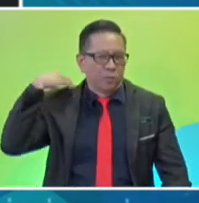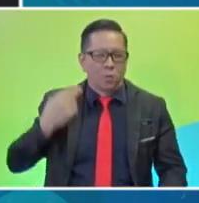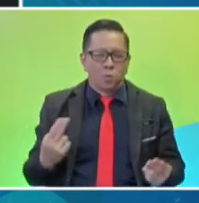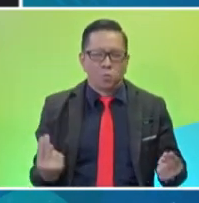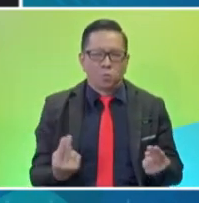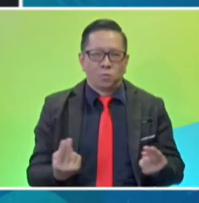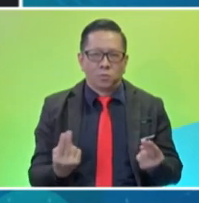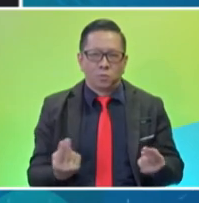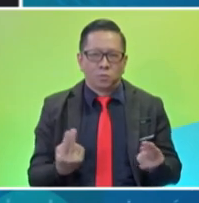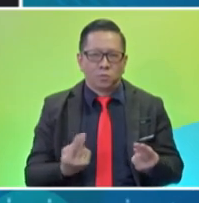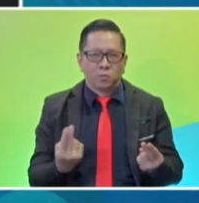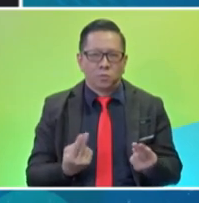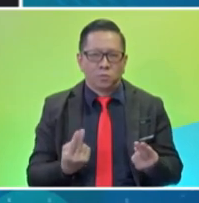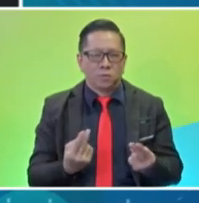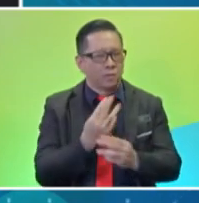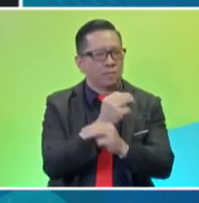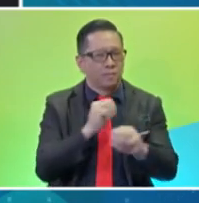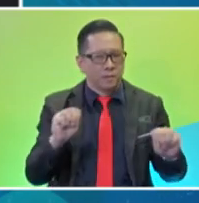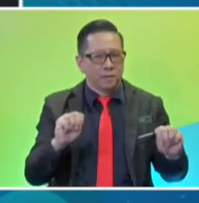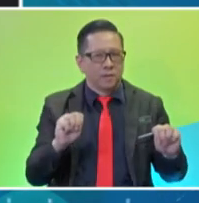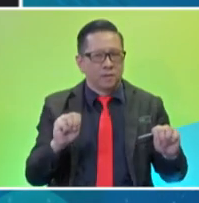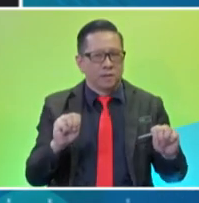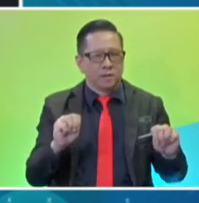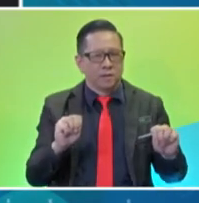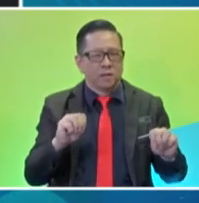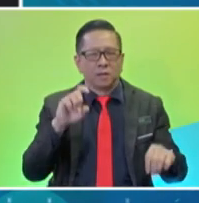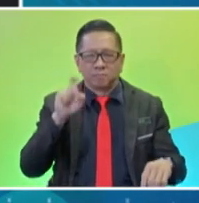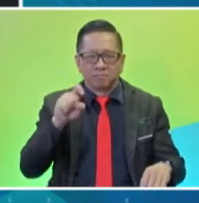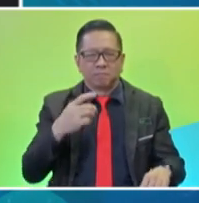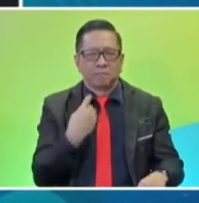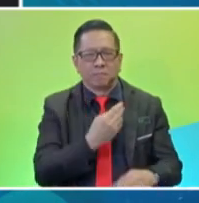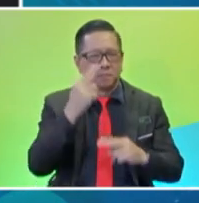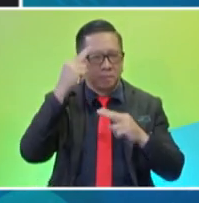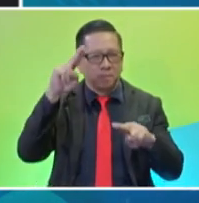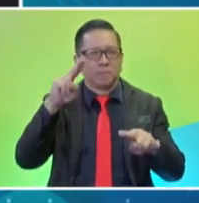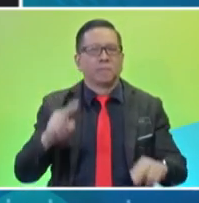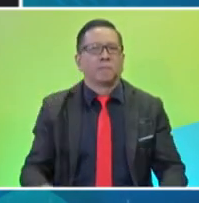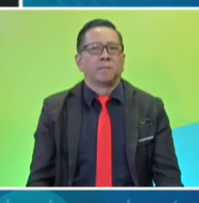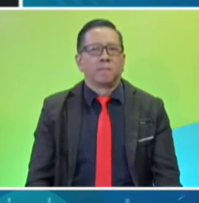Kenapa orang dan tidak Merdeka Itulah kenapa kita kena hormat negara kita